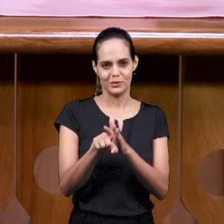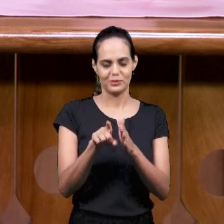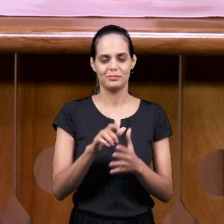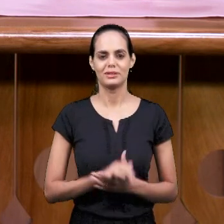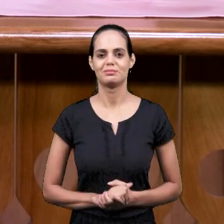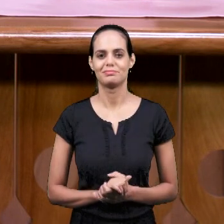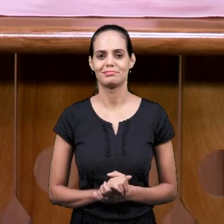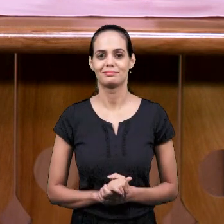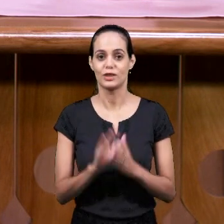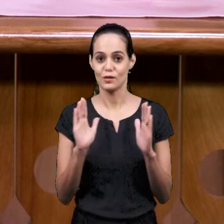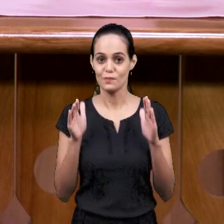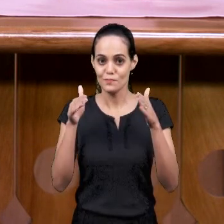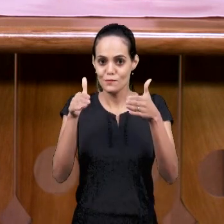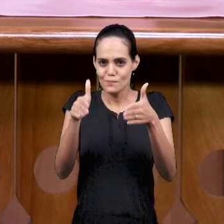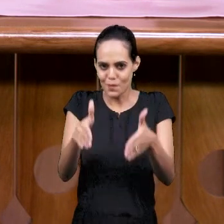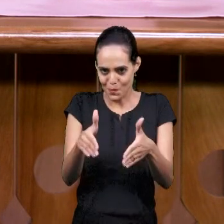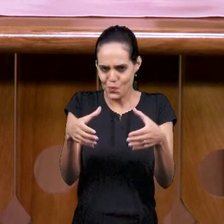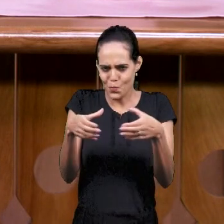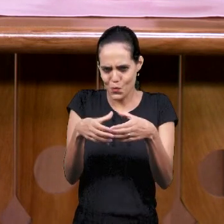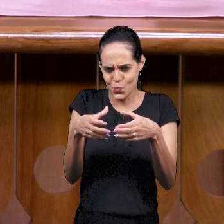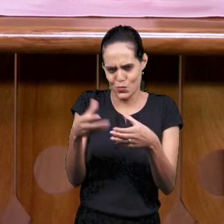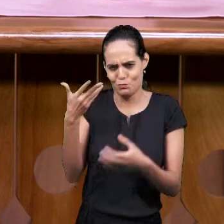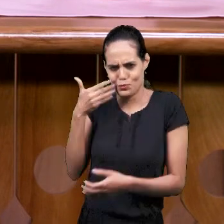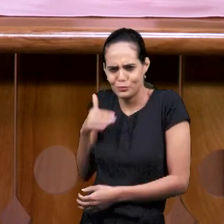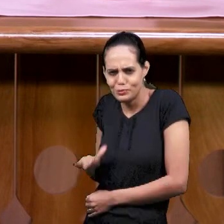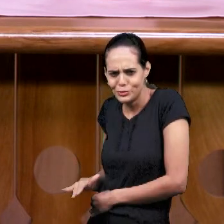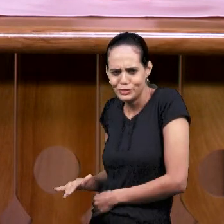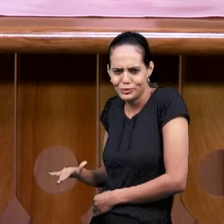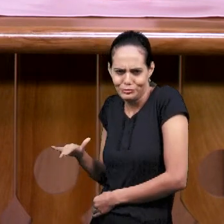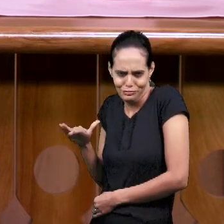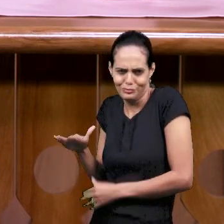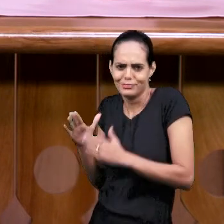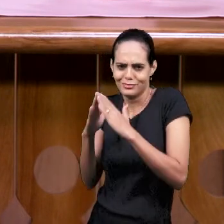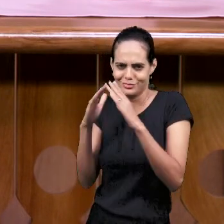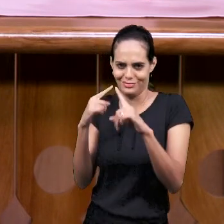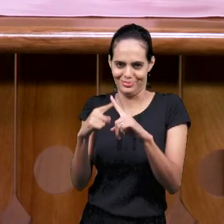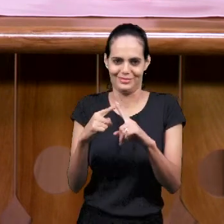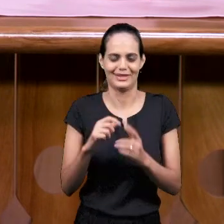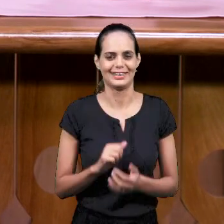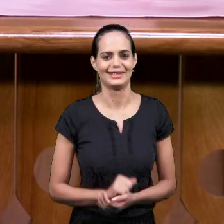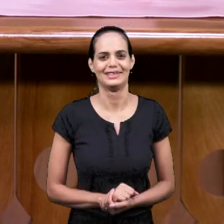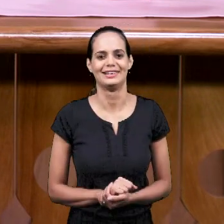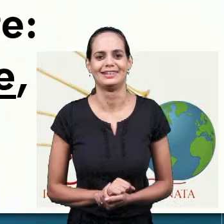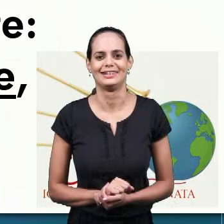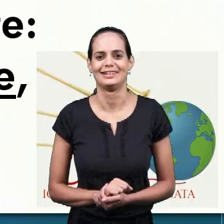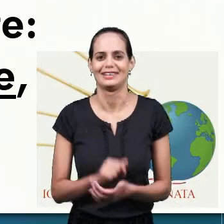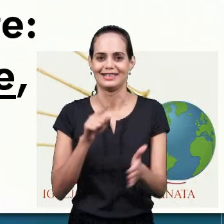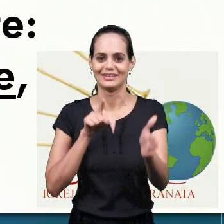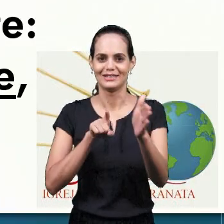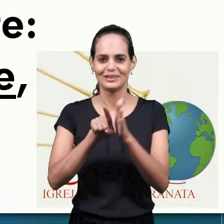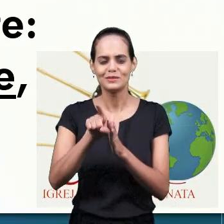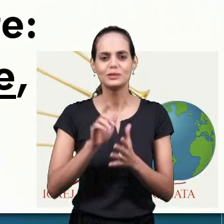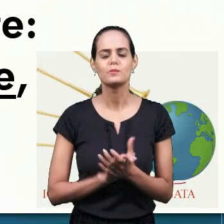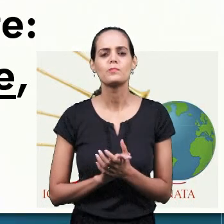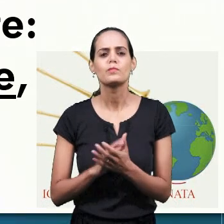qui est destinée aux enfants petits, les petits de l'Église. Et nous passons à cette question qui